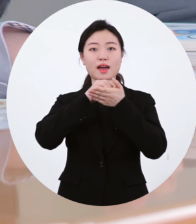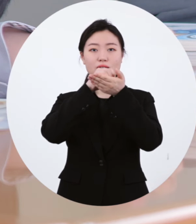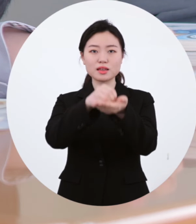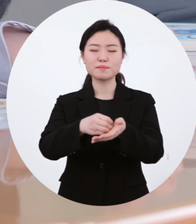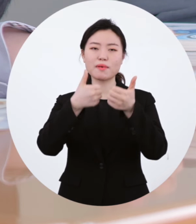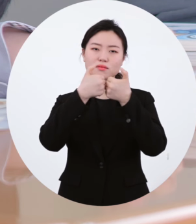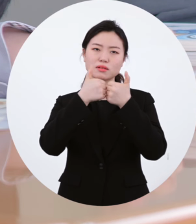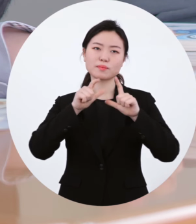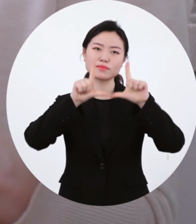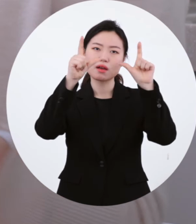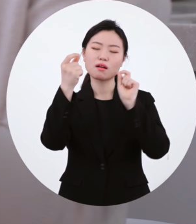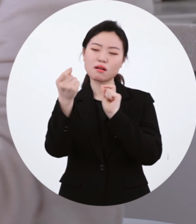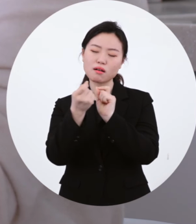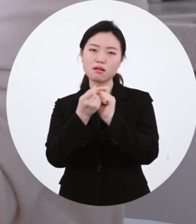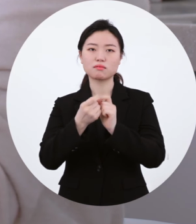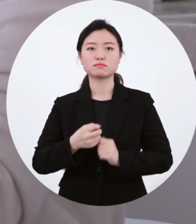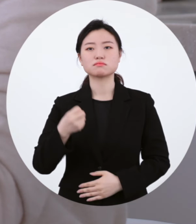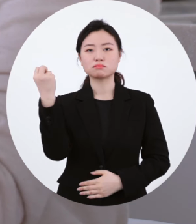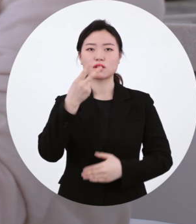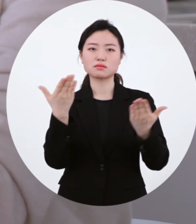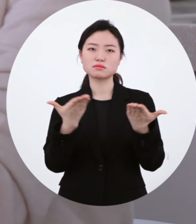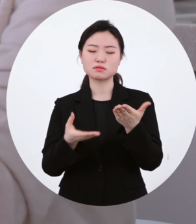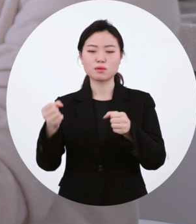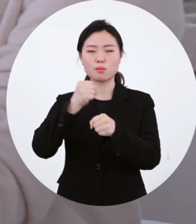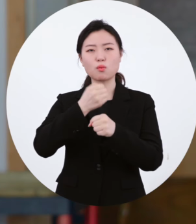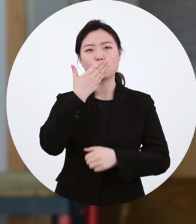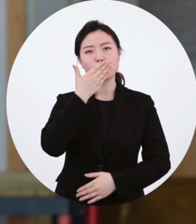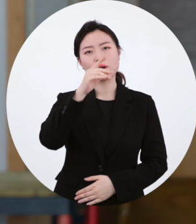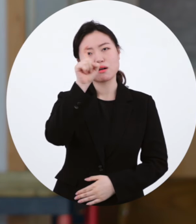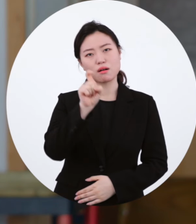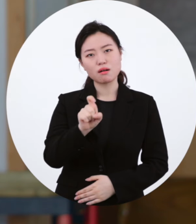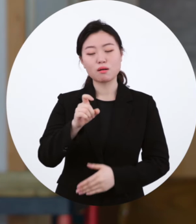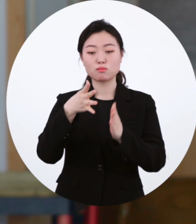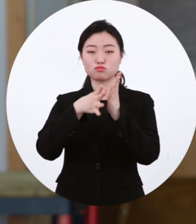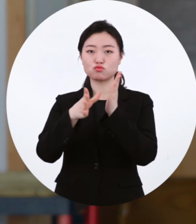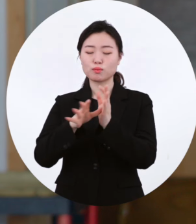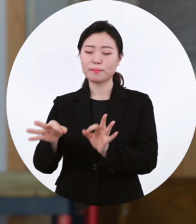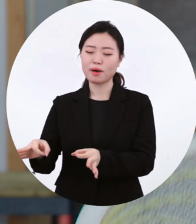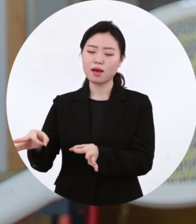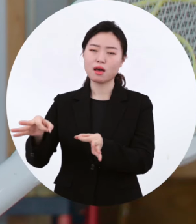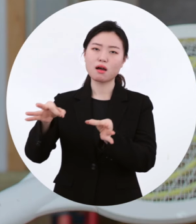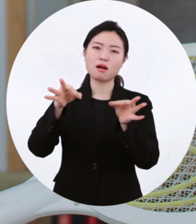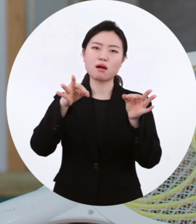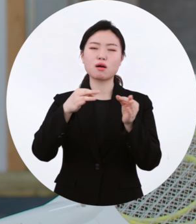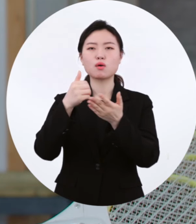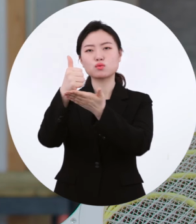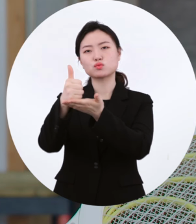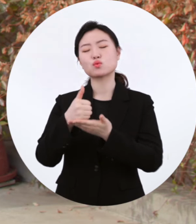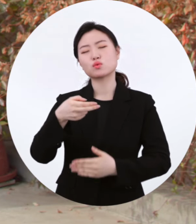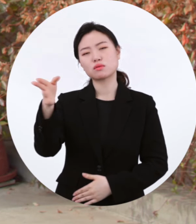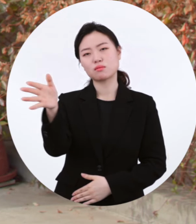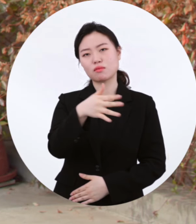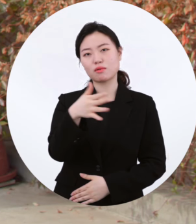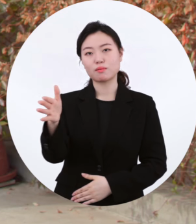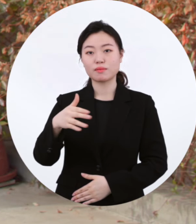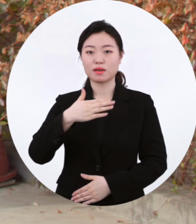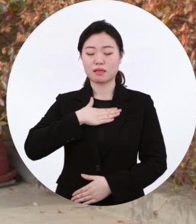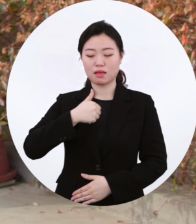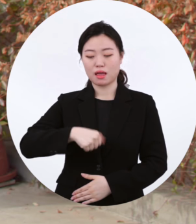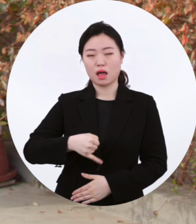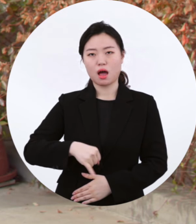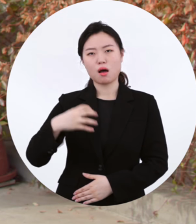진학생도 얼마 안 남았는데 다시 일할 수 있을까? 눈가나 잡고 오는데 숨 먹고